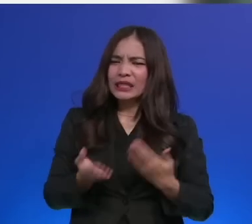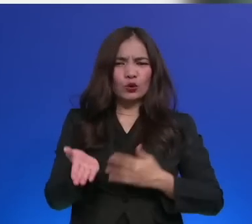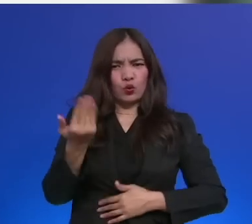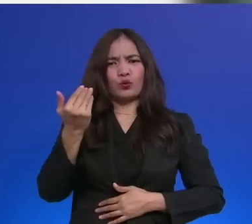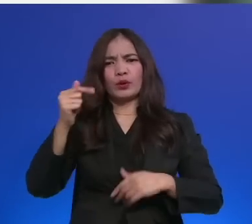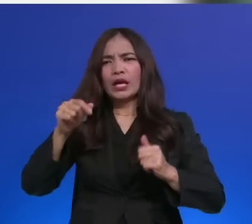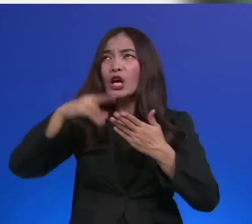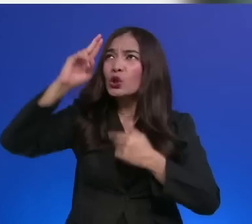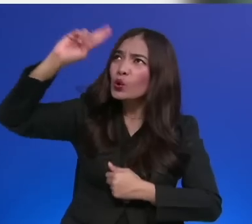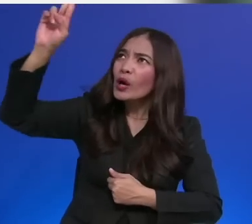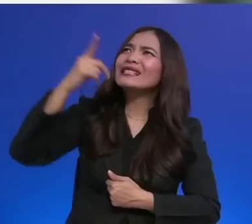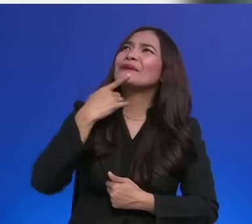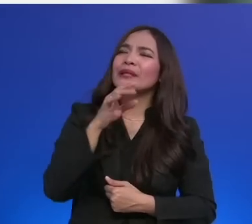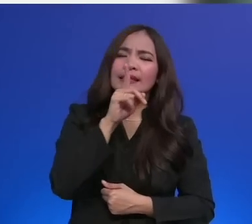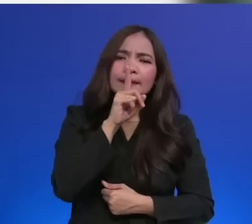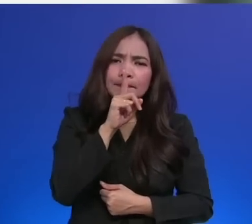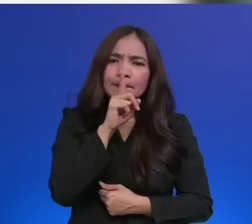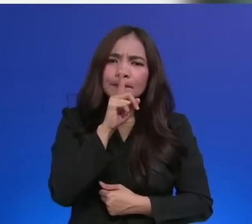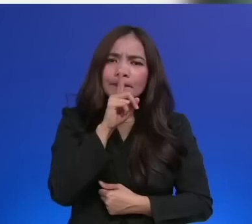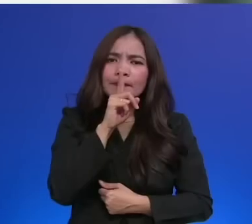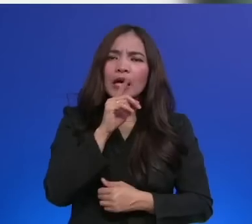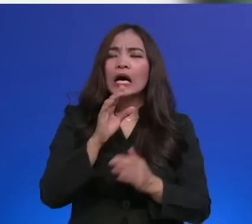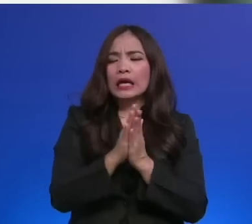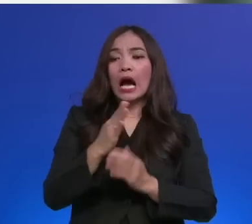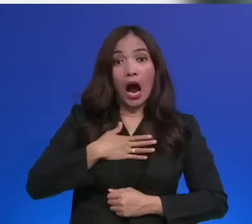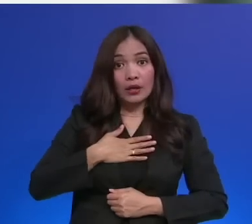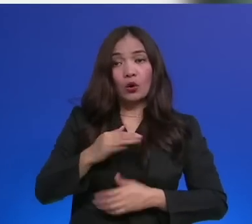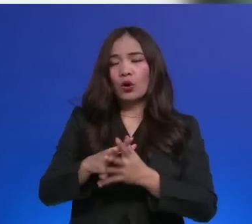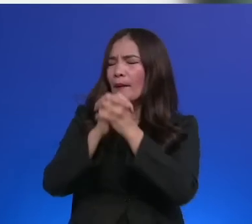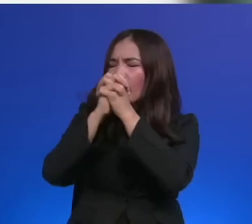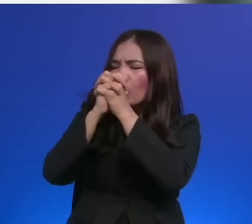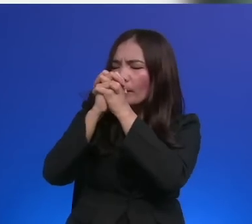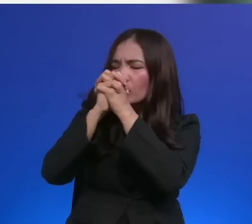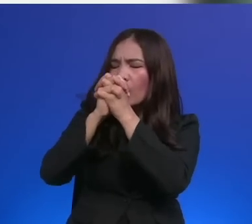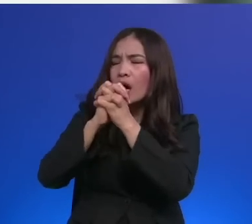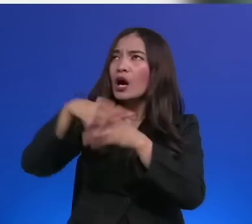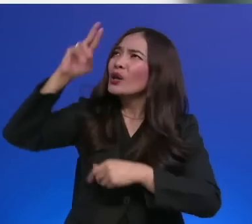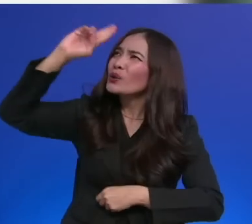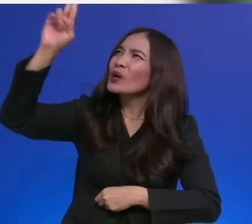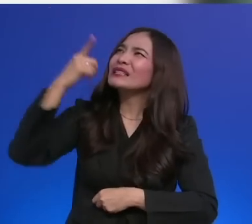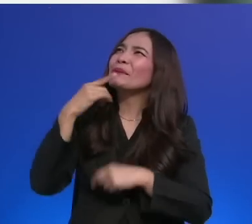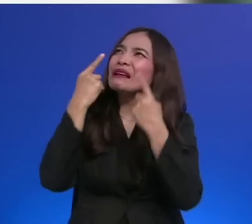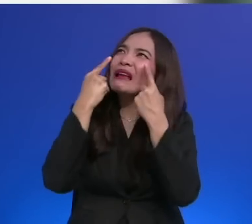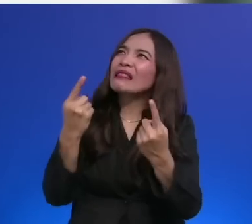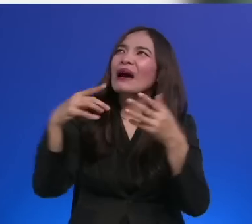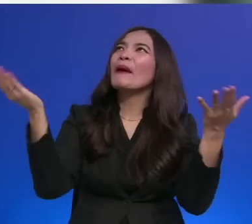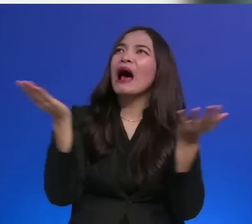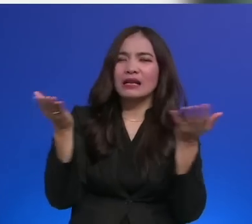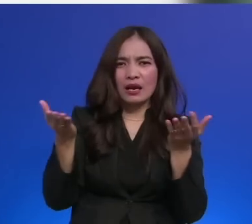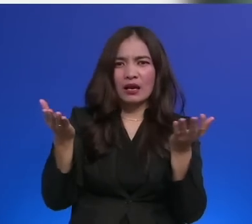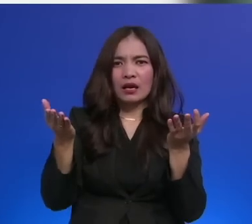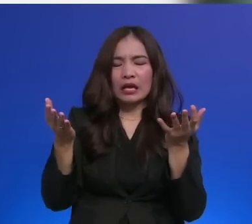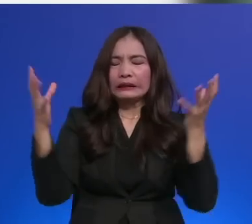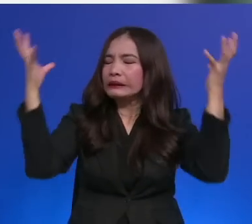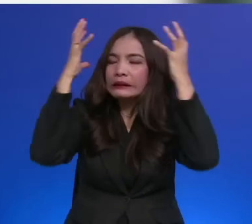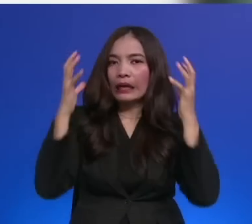Tuhan seakan-akan diam, sudah berdoa juga Tuhan seakan-akan tidak ada, aduh stres saudaraku.